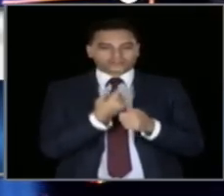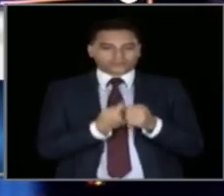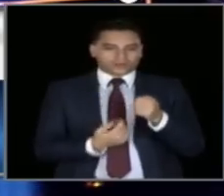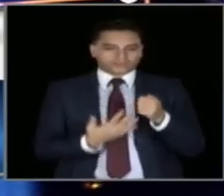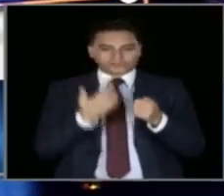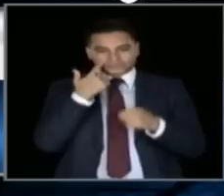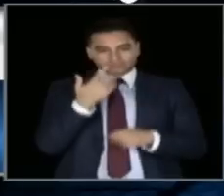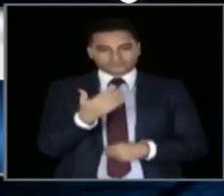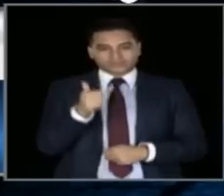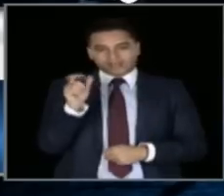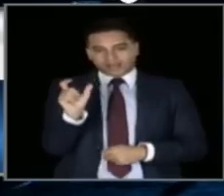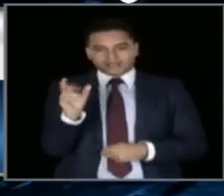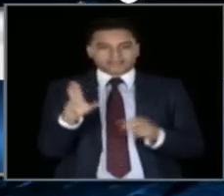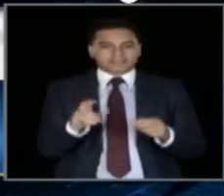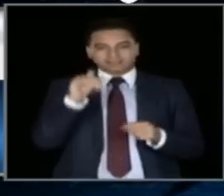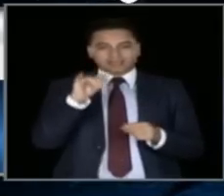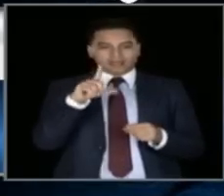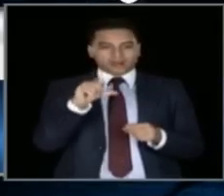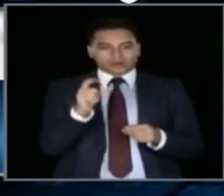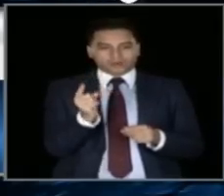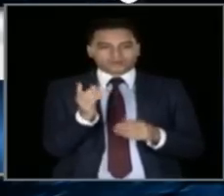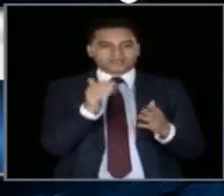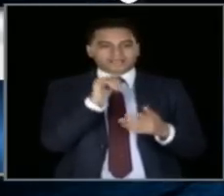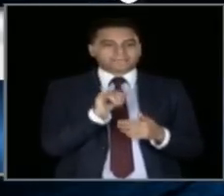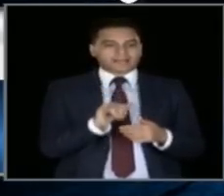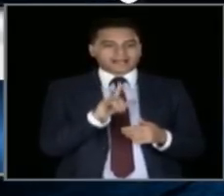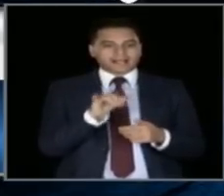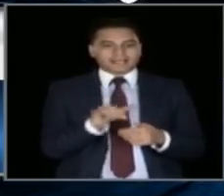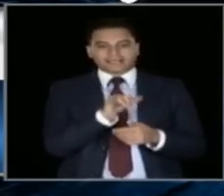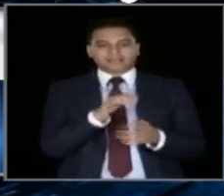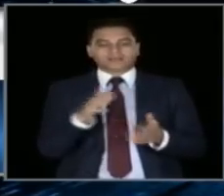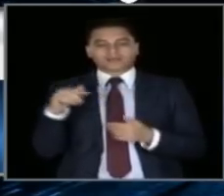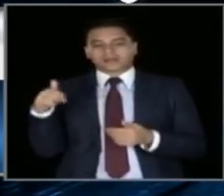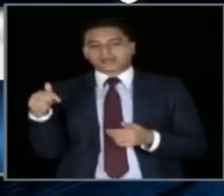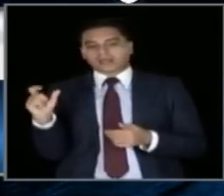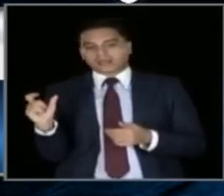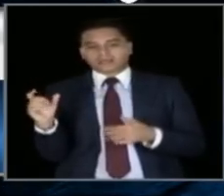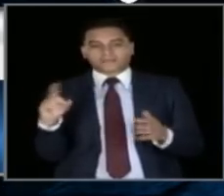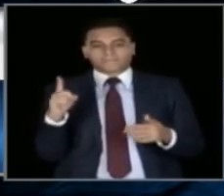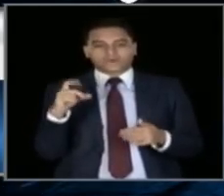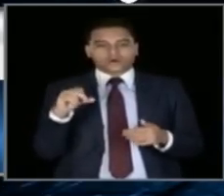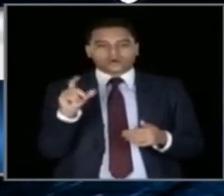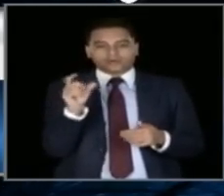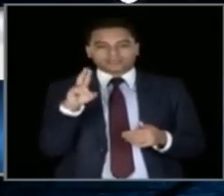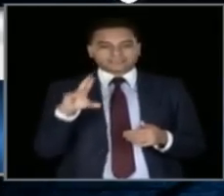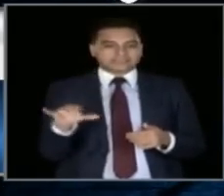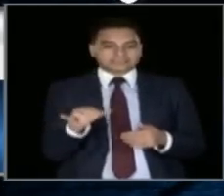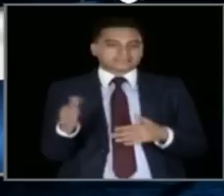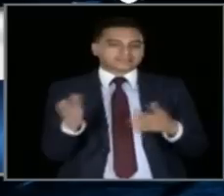ناقص 5: أن تايلر، أميلي برونتي، أن برونتي، هاريت